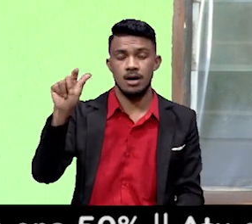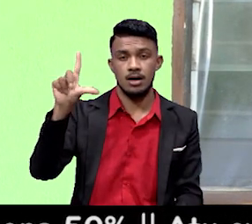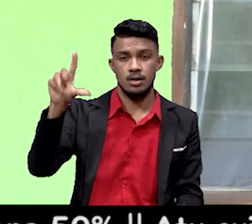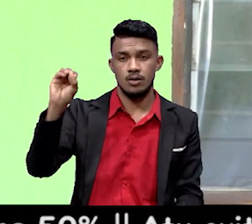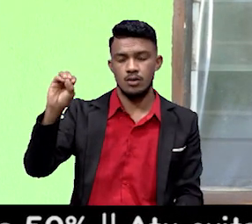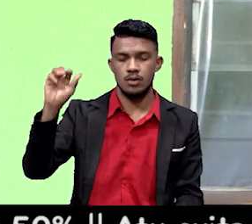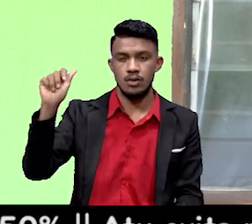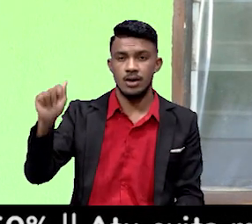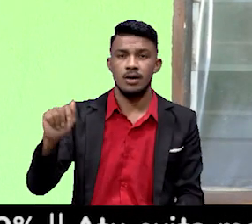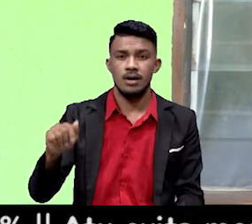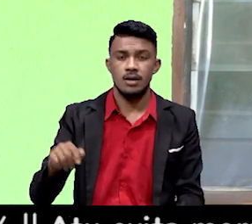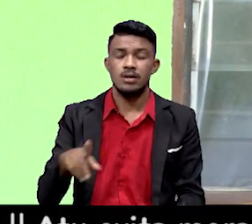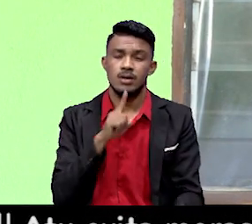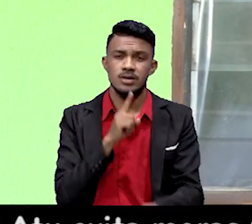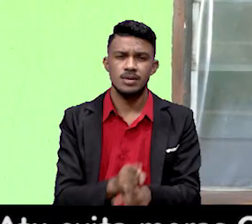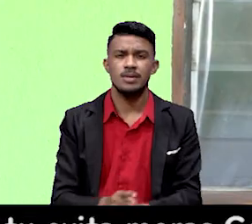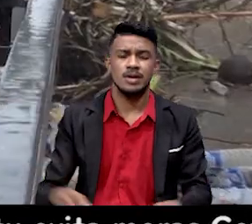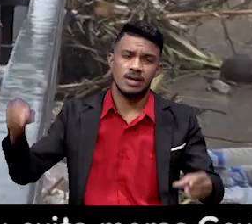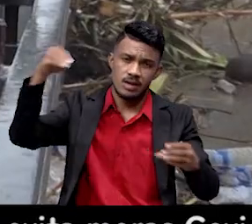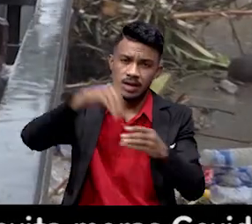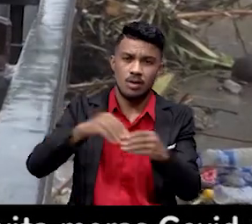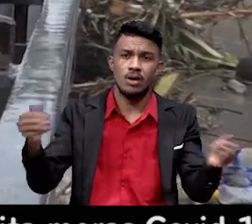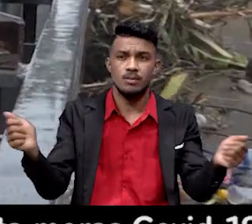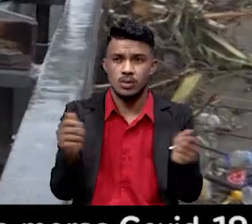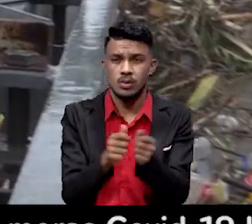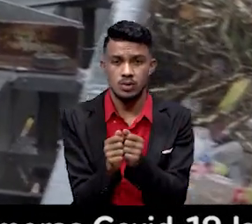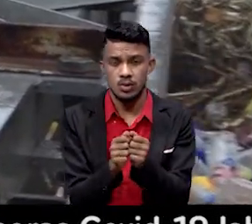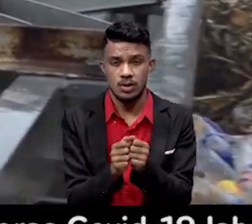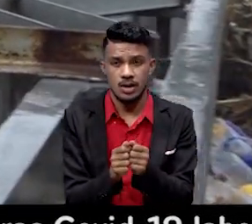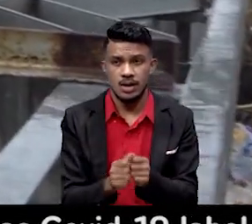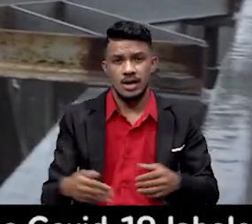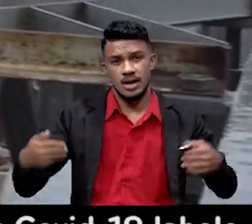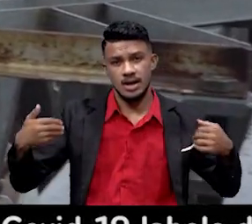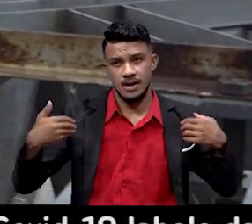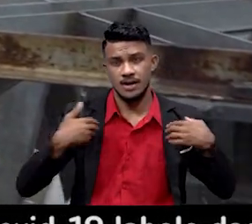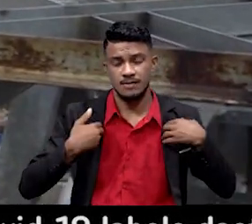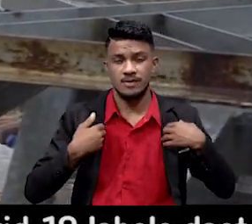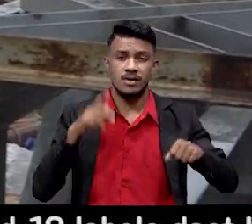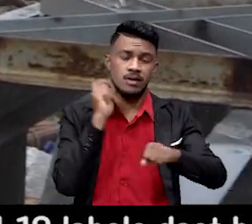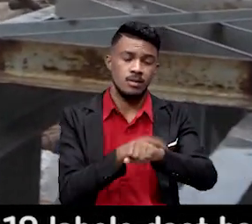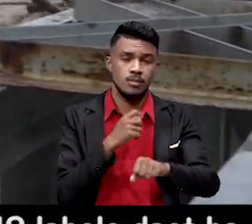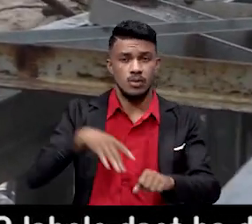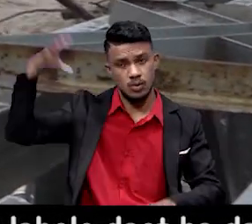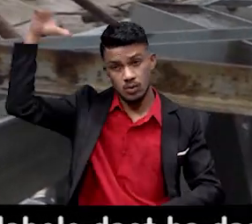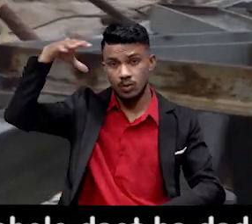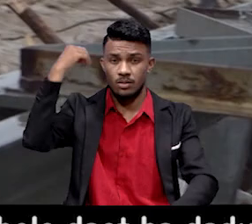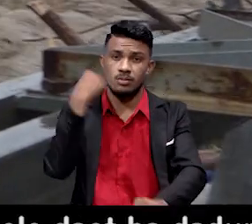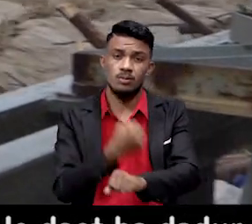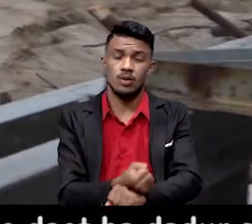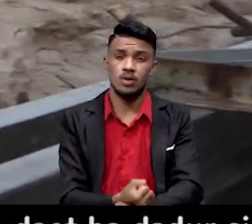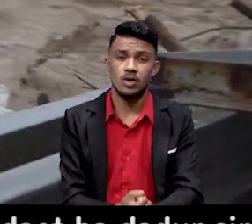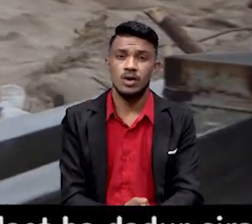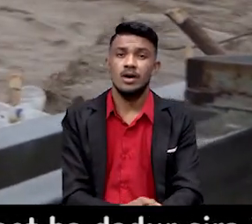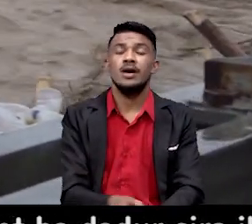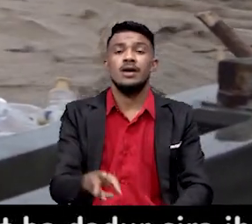tampung mai be tamba molo katu atu akontese udang bot rai komesa sa enakuntion